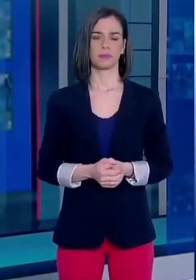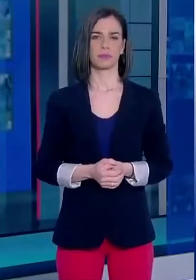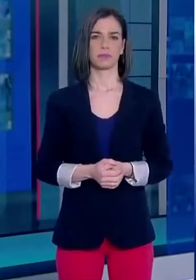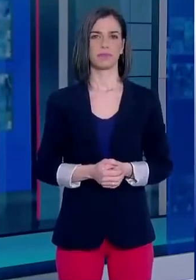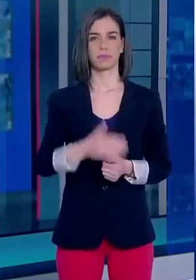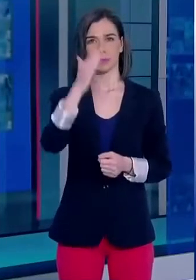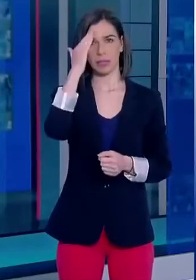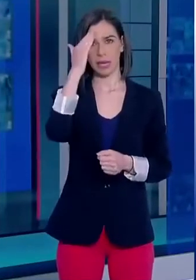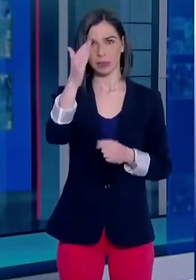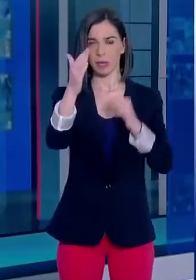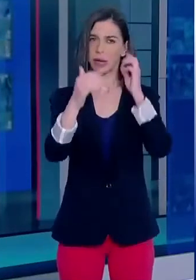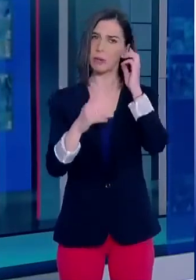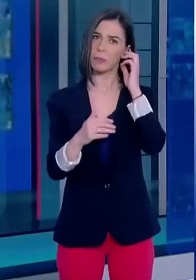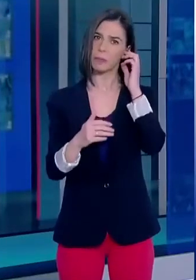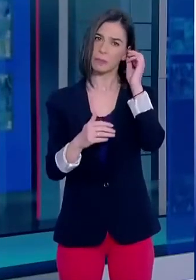Καλησπέρα σας.